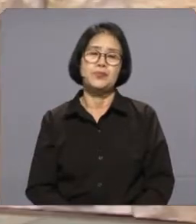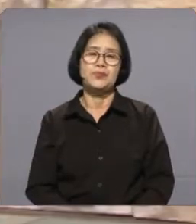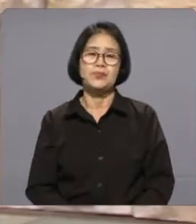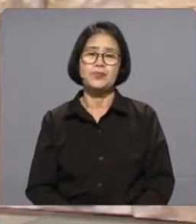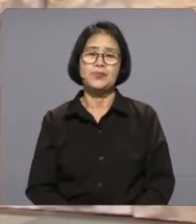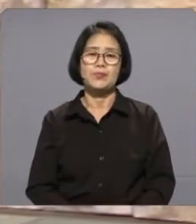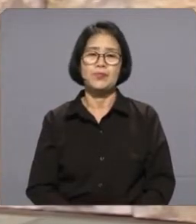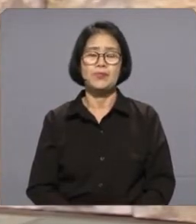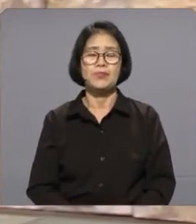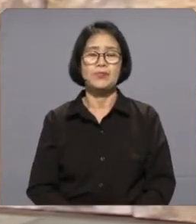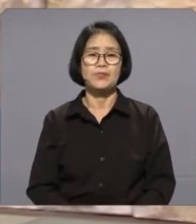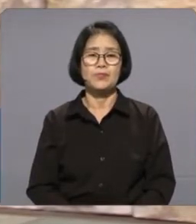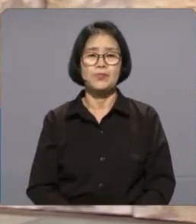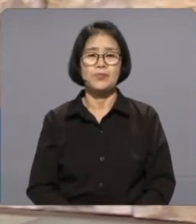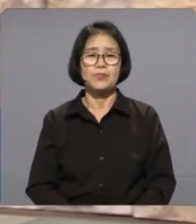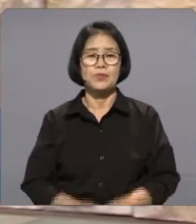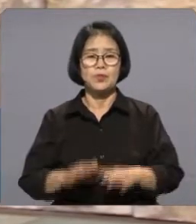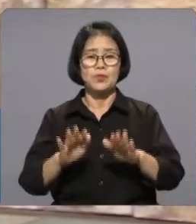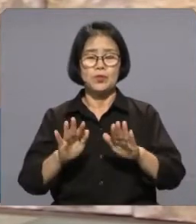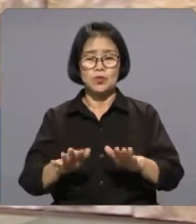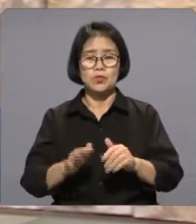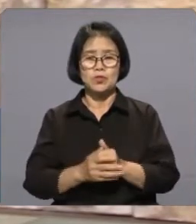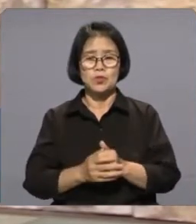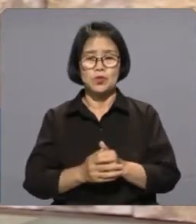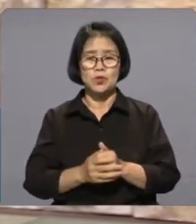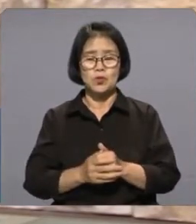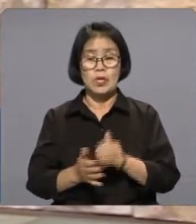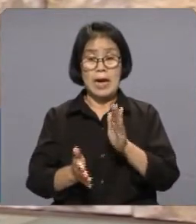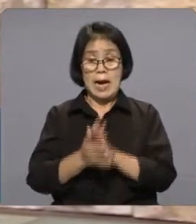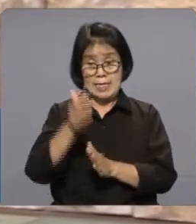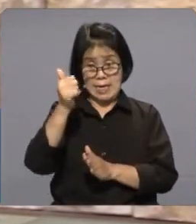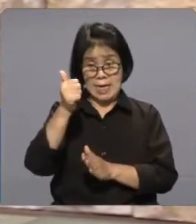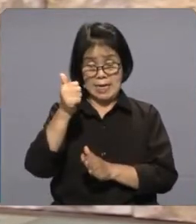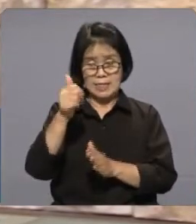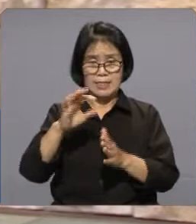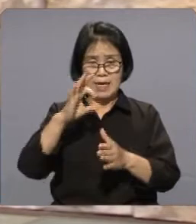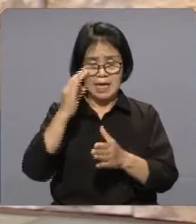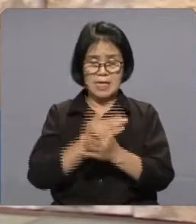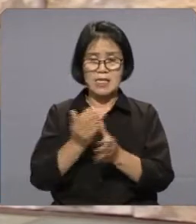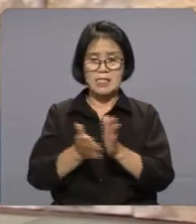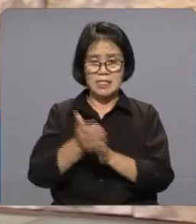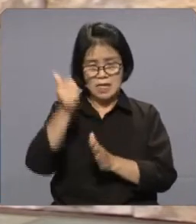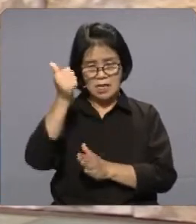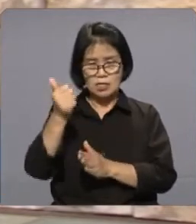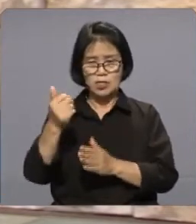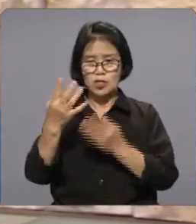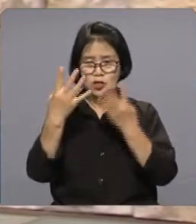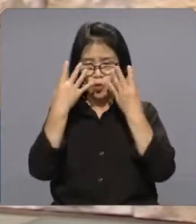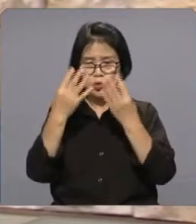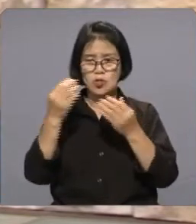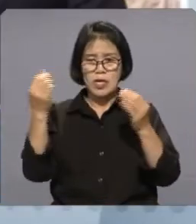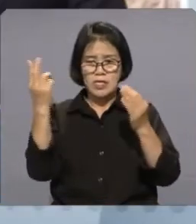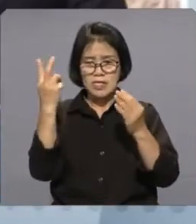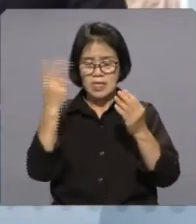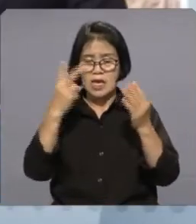예, 이제 오늘도 저의 시정질문에서 최도호 안양시장께서 교도소의 재건축이다라는 표현을 했습니다.